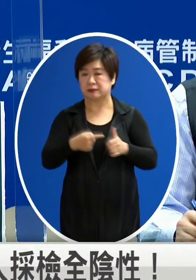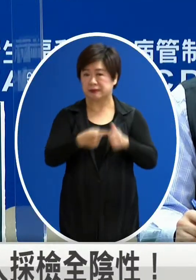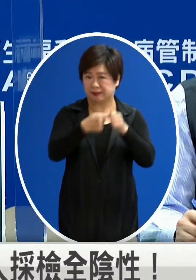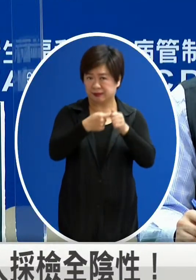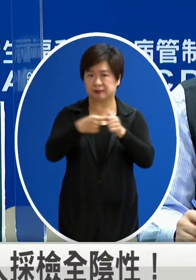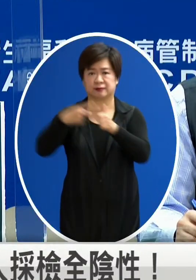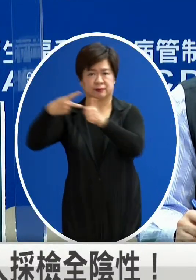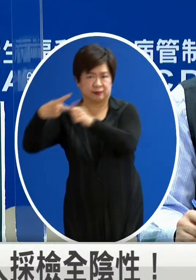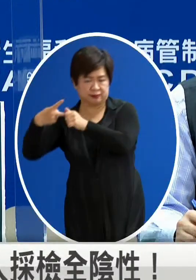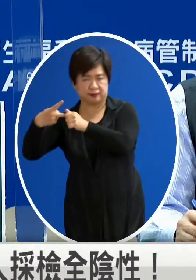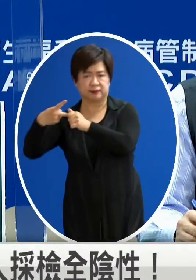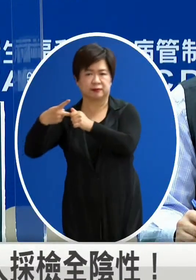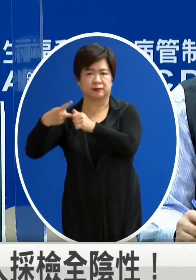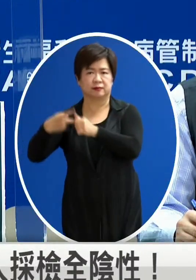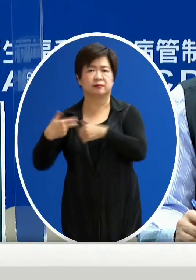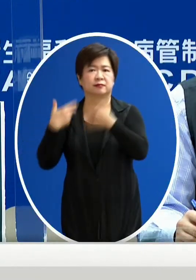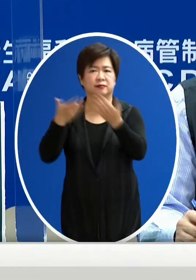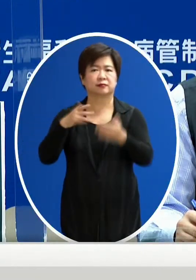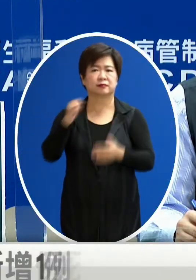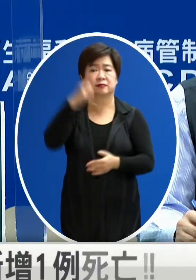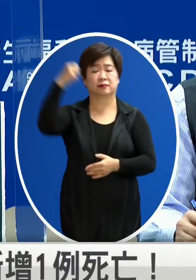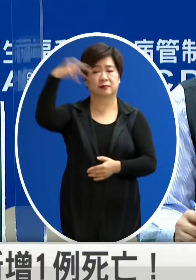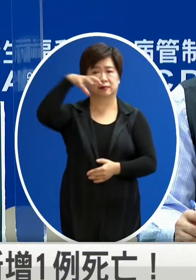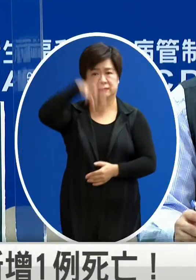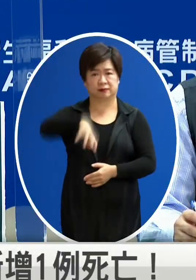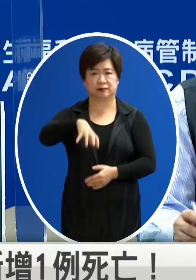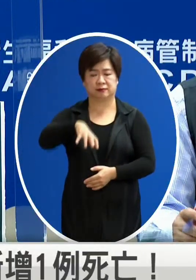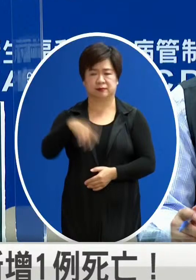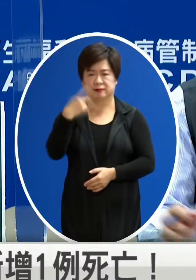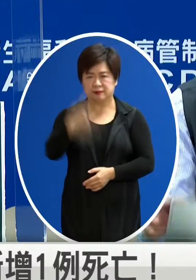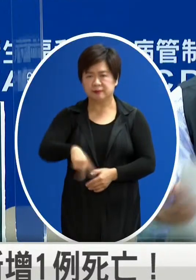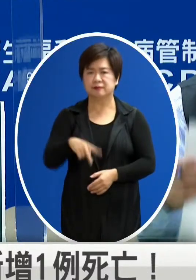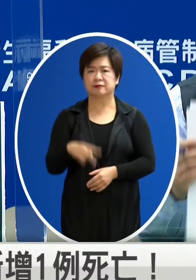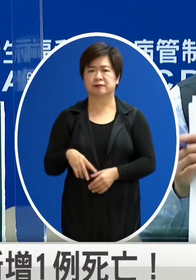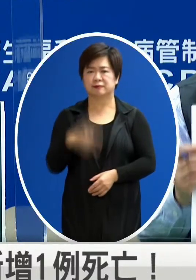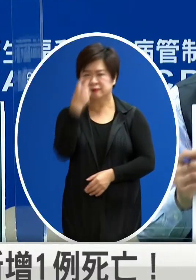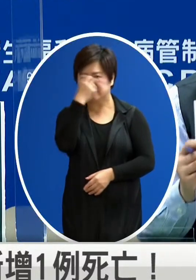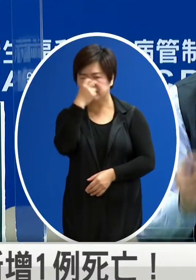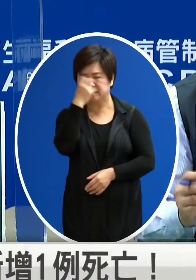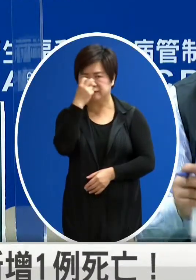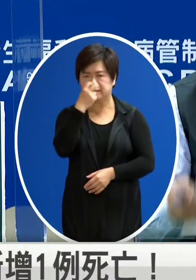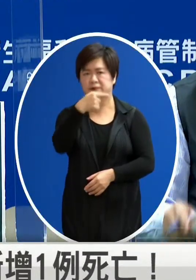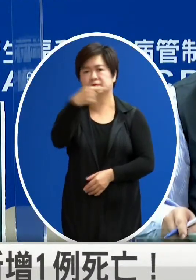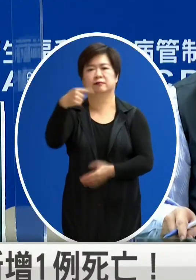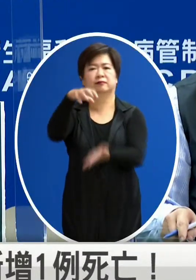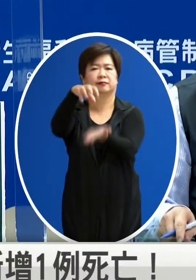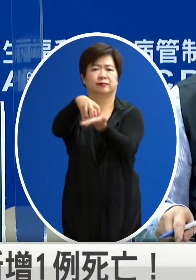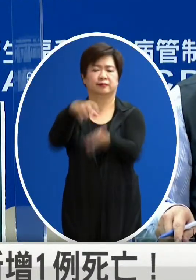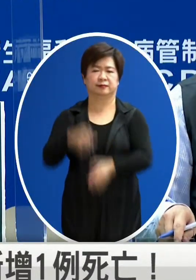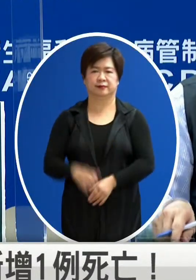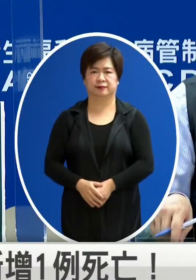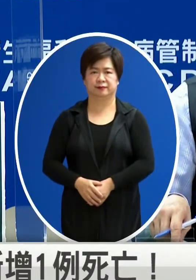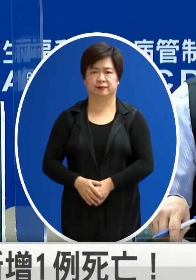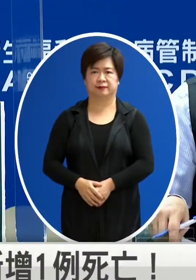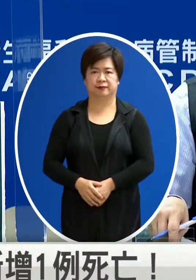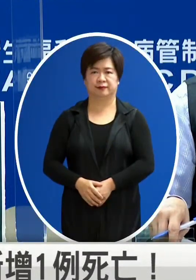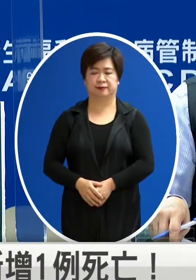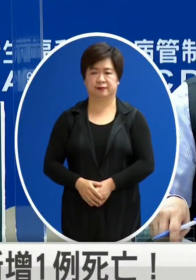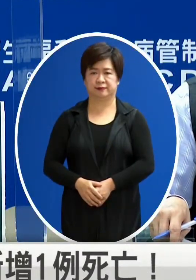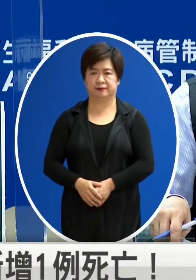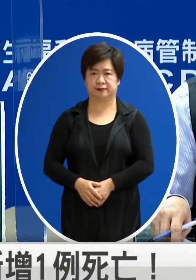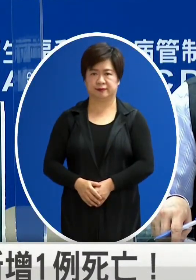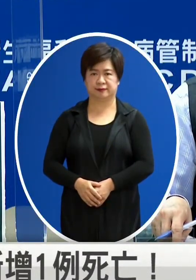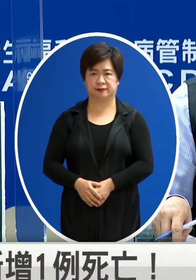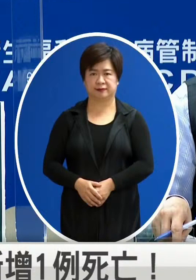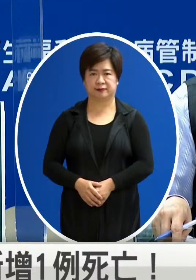体，那送到昆阳哈，昆阳里面再度的复检哈，那是阴性。好，是阴性。